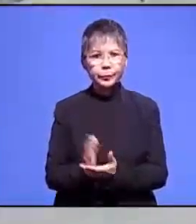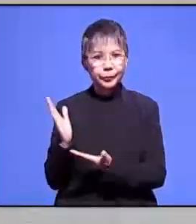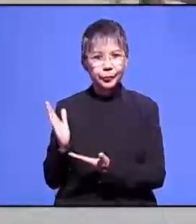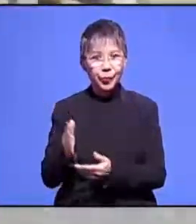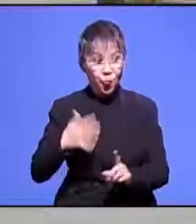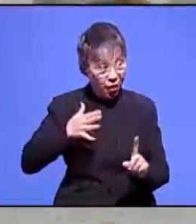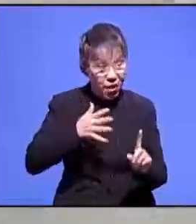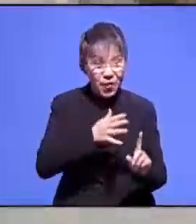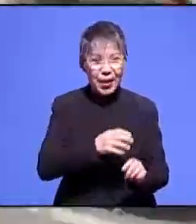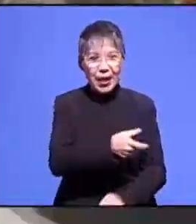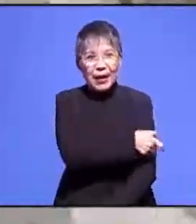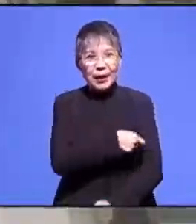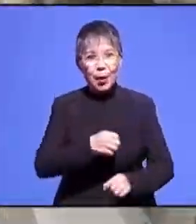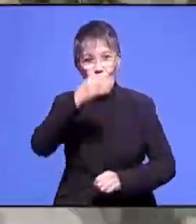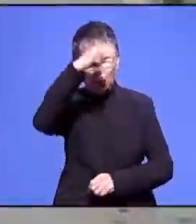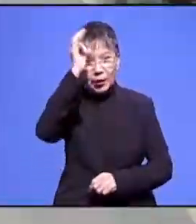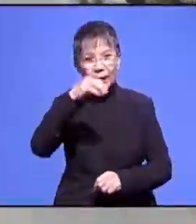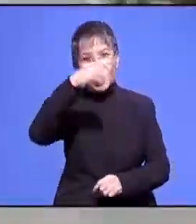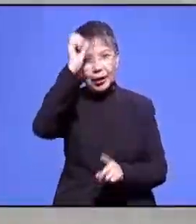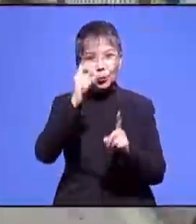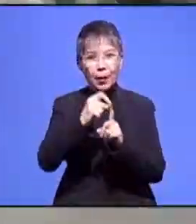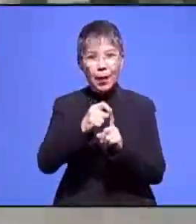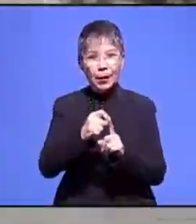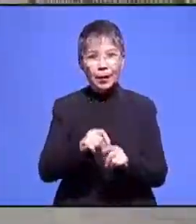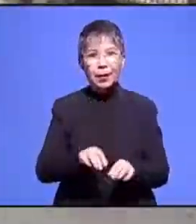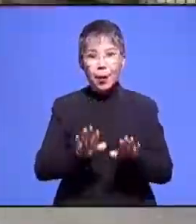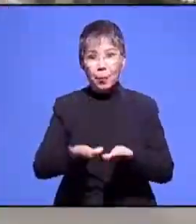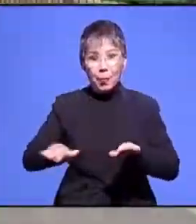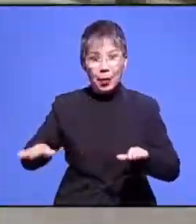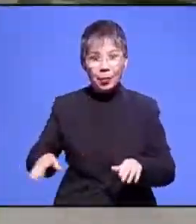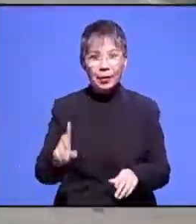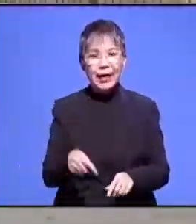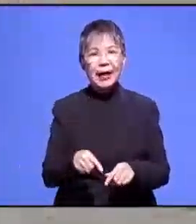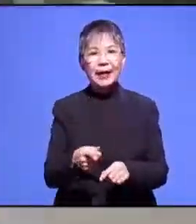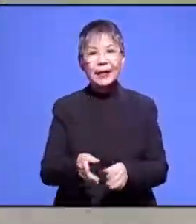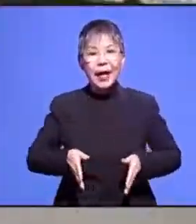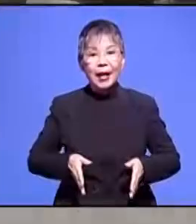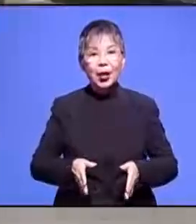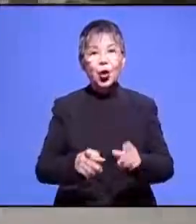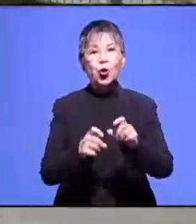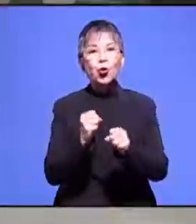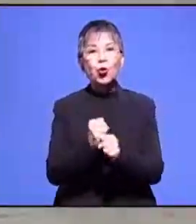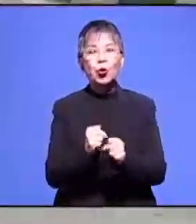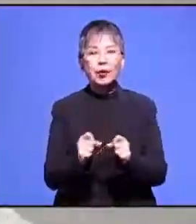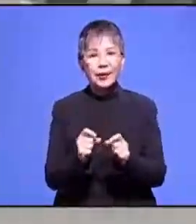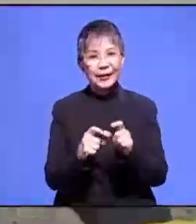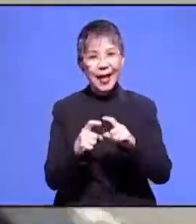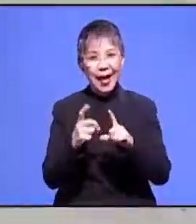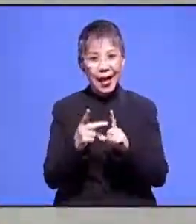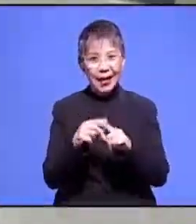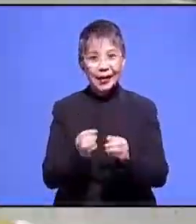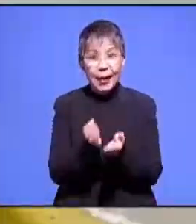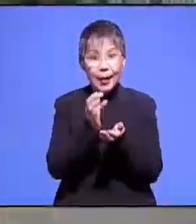Hai aksi kejar-kejaran tim gabungan dari polisi dan Satpol PP dengan sejumlah pelajar terjadi di Jalan Gunung Sahari Raya Pademangan